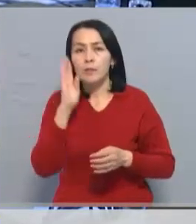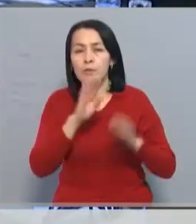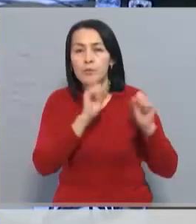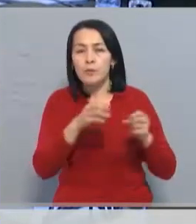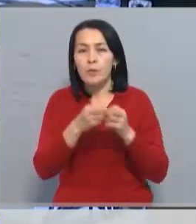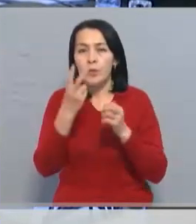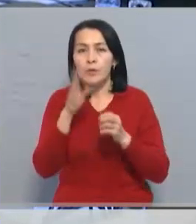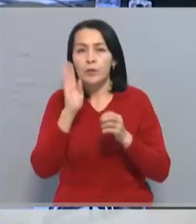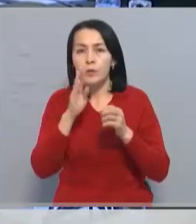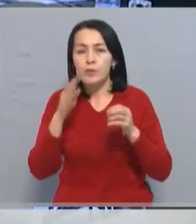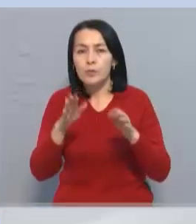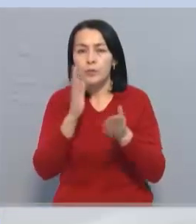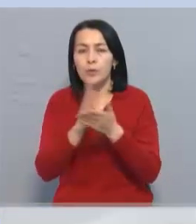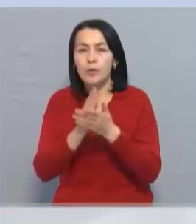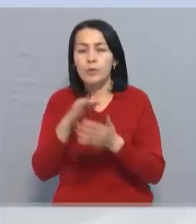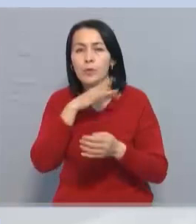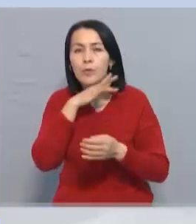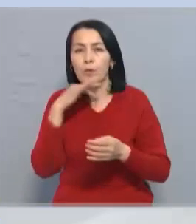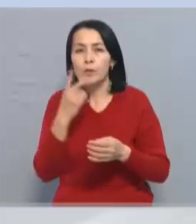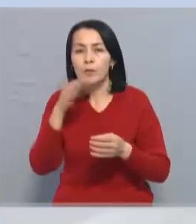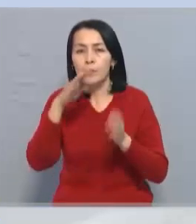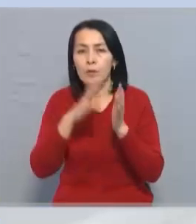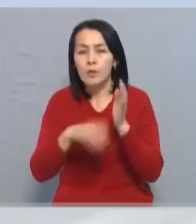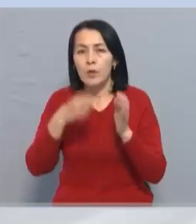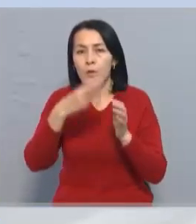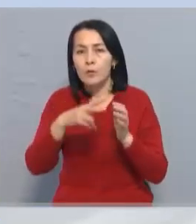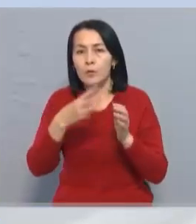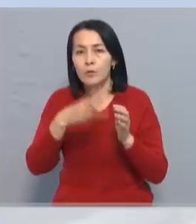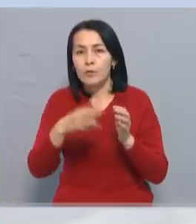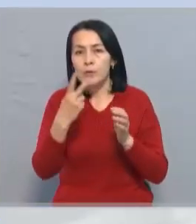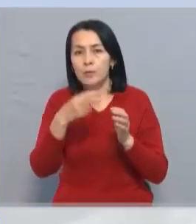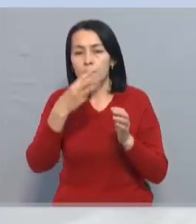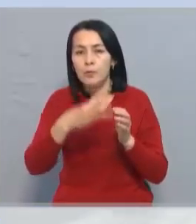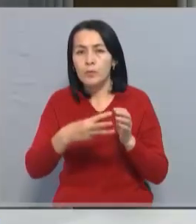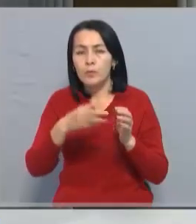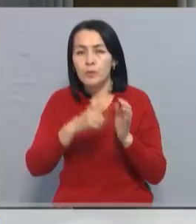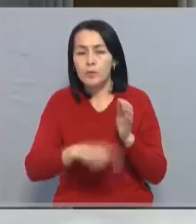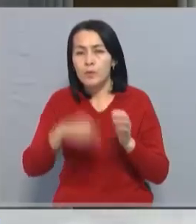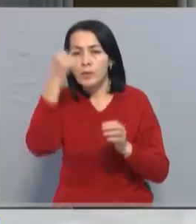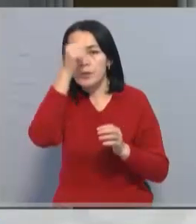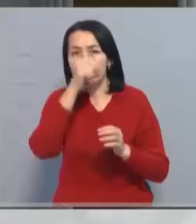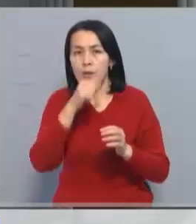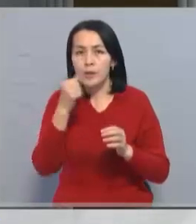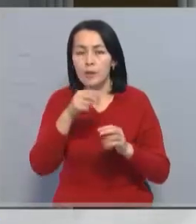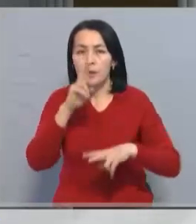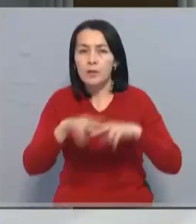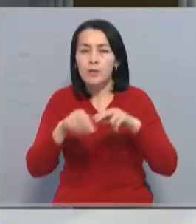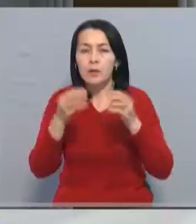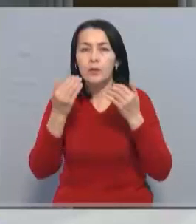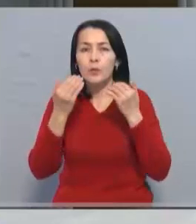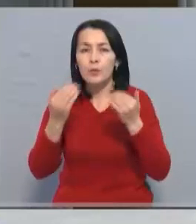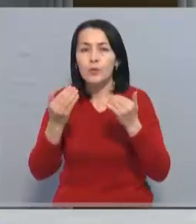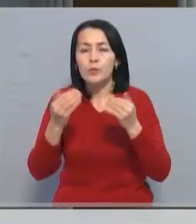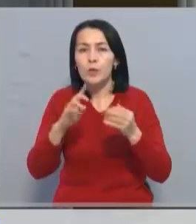мен 12 су тоғаны орналасқан, басым бөлігі 1932 мен 1970 жылдардың аралығында салынған. Осы